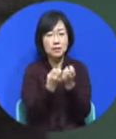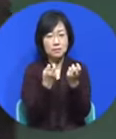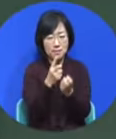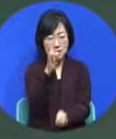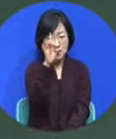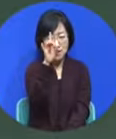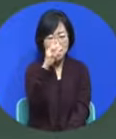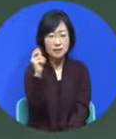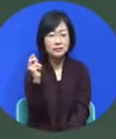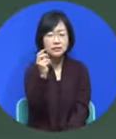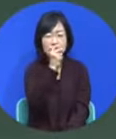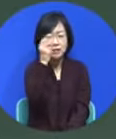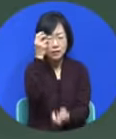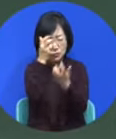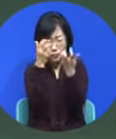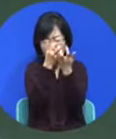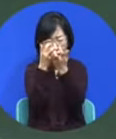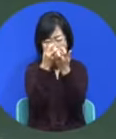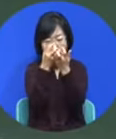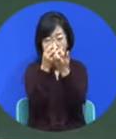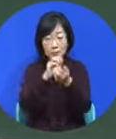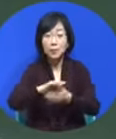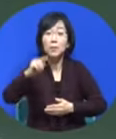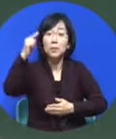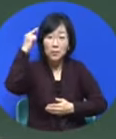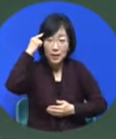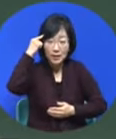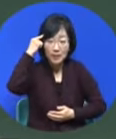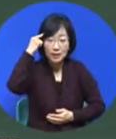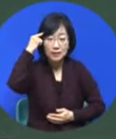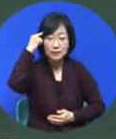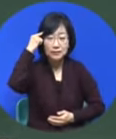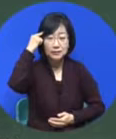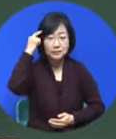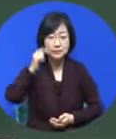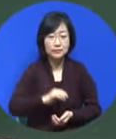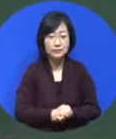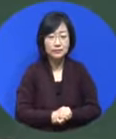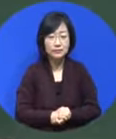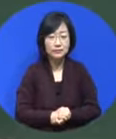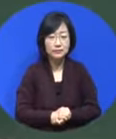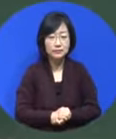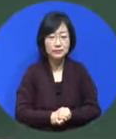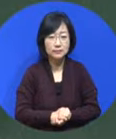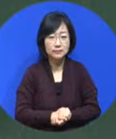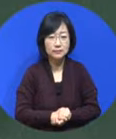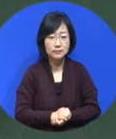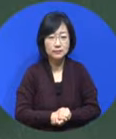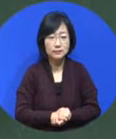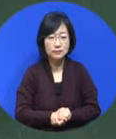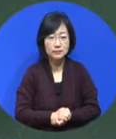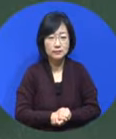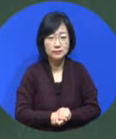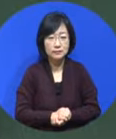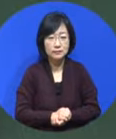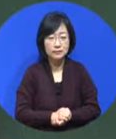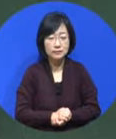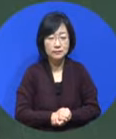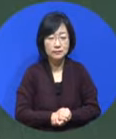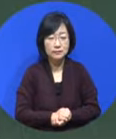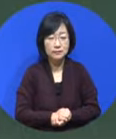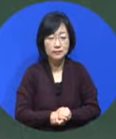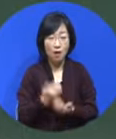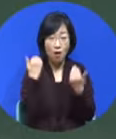성령충만한이 왜는 기성세대는 이미 가난한 사람도 이제 이정이